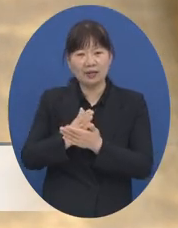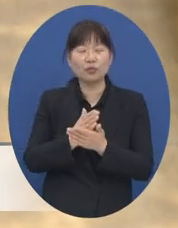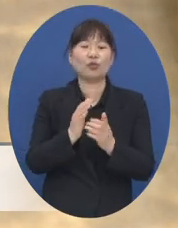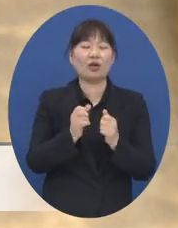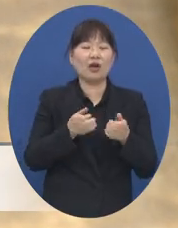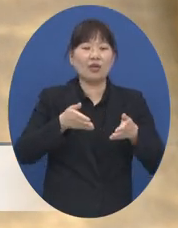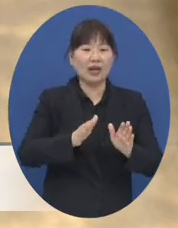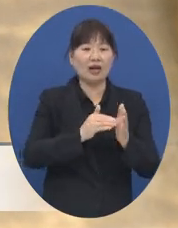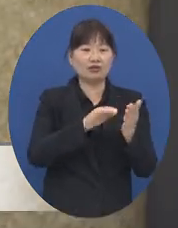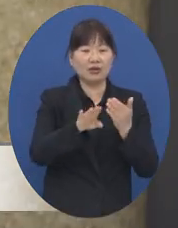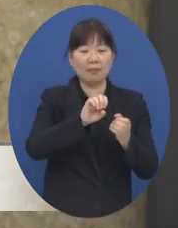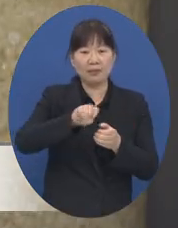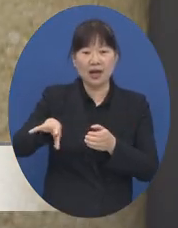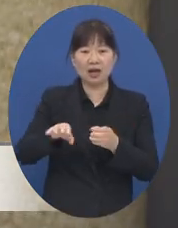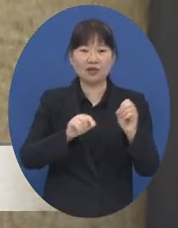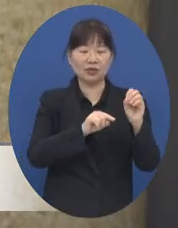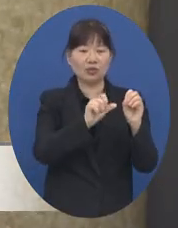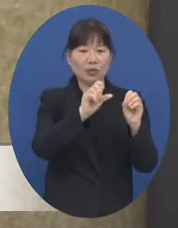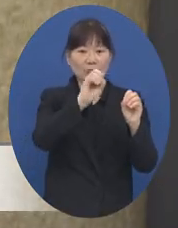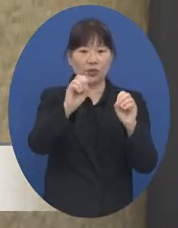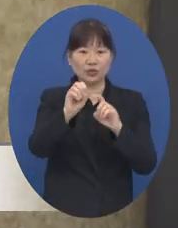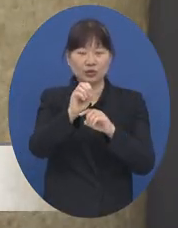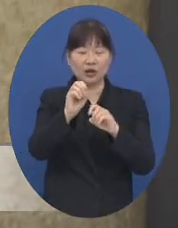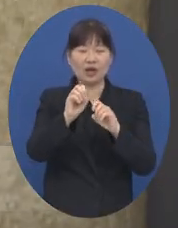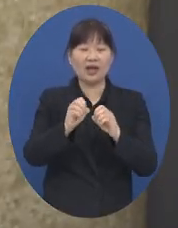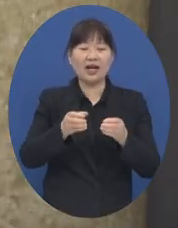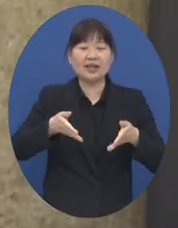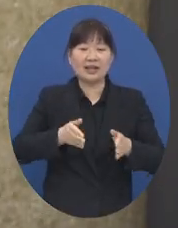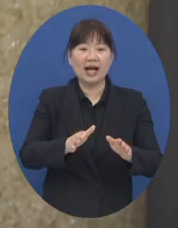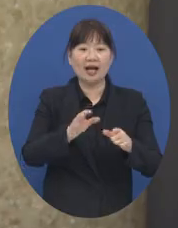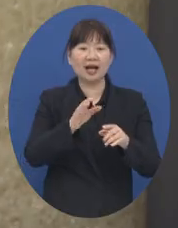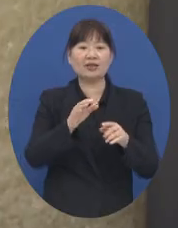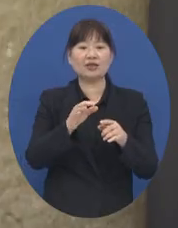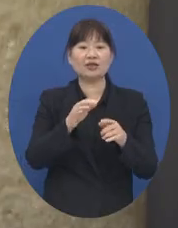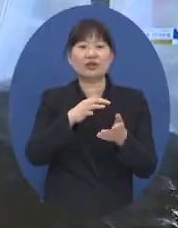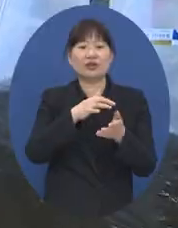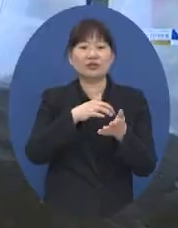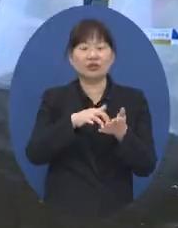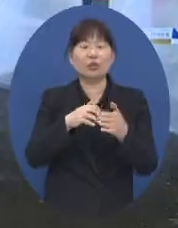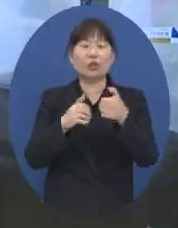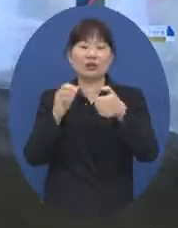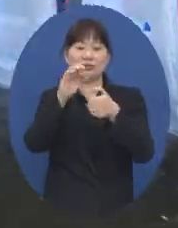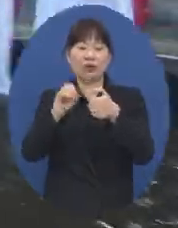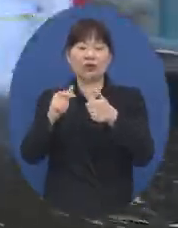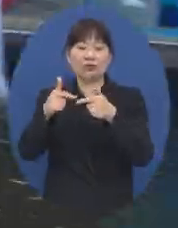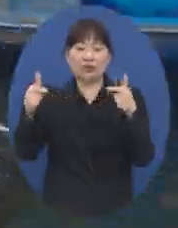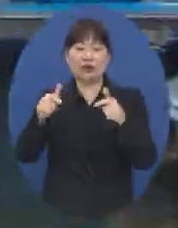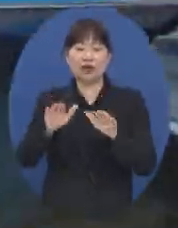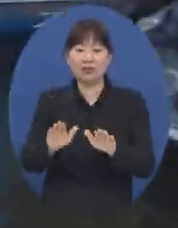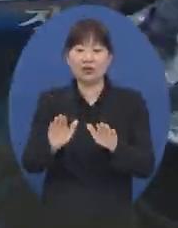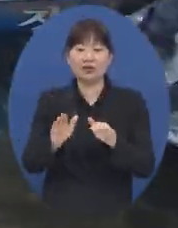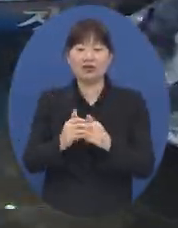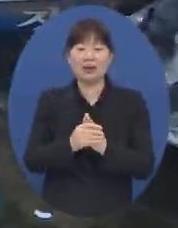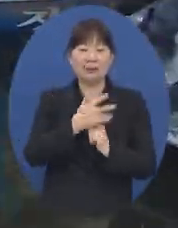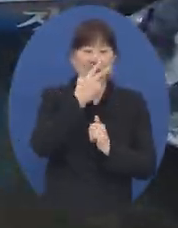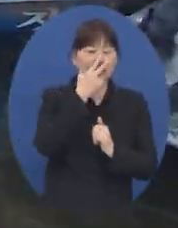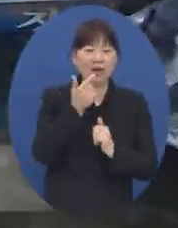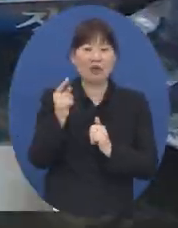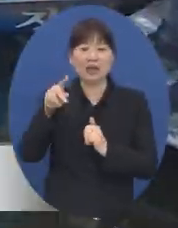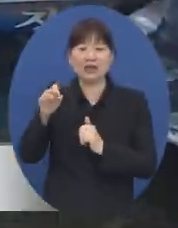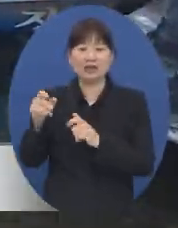활용해 5%에 불과하던 부화율을 50%까지 끌어올렸습니다. 이번엔 화성시와 평택시의